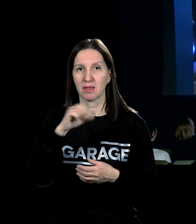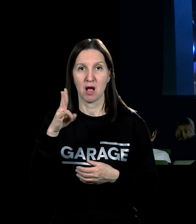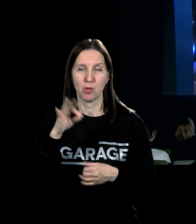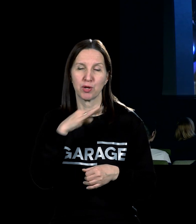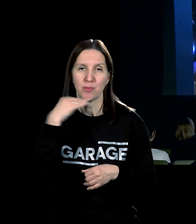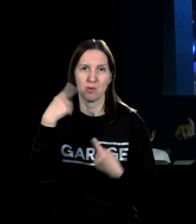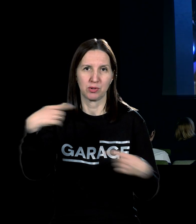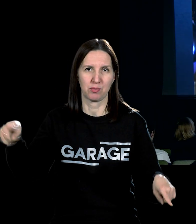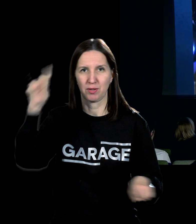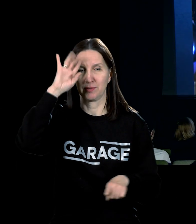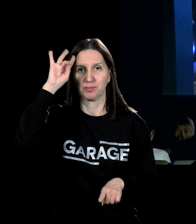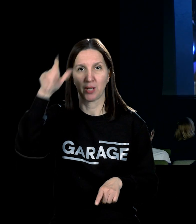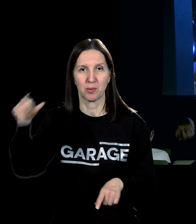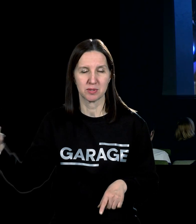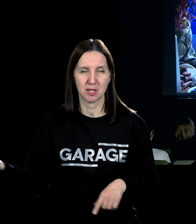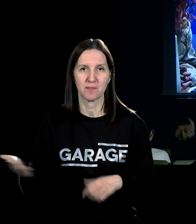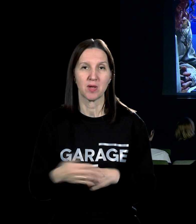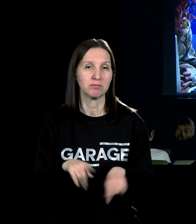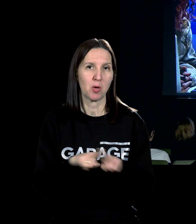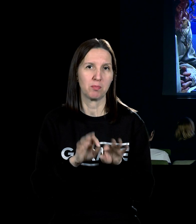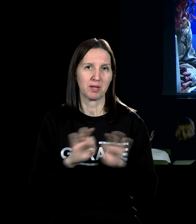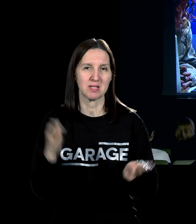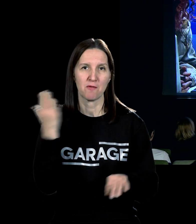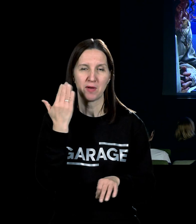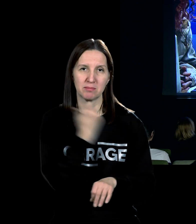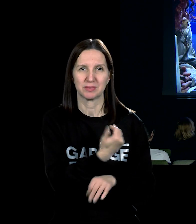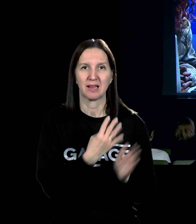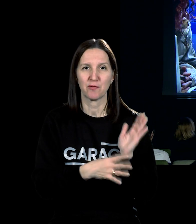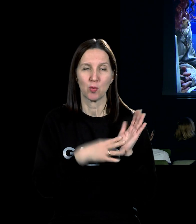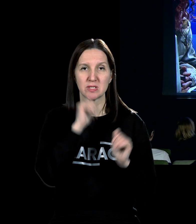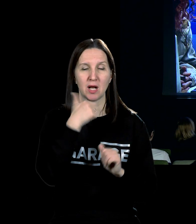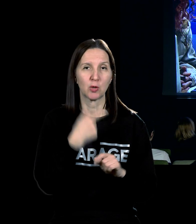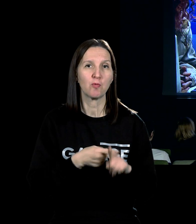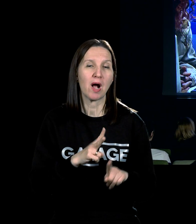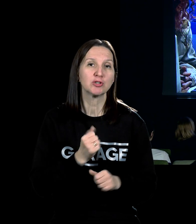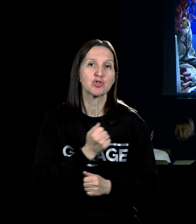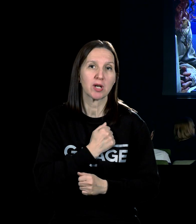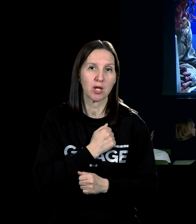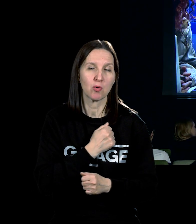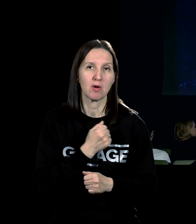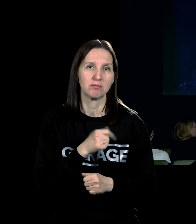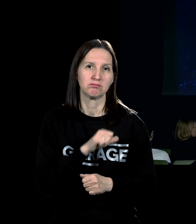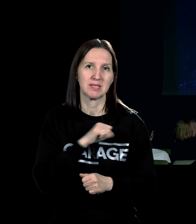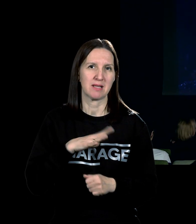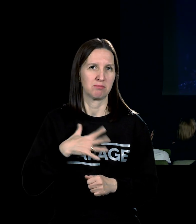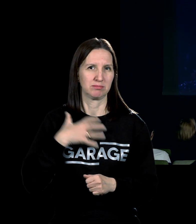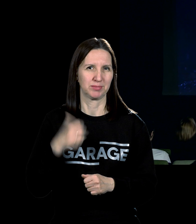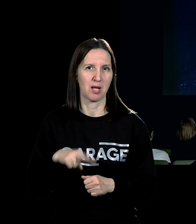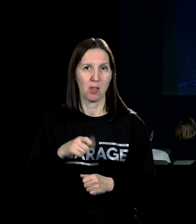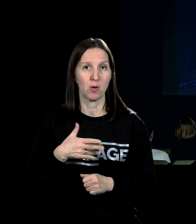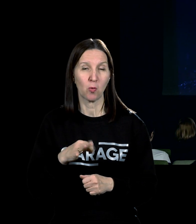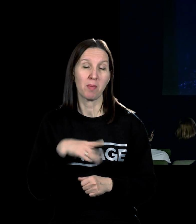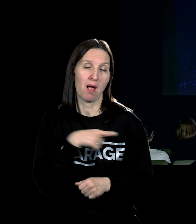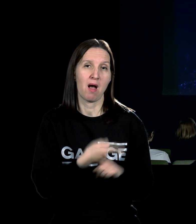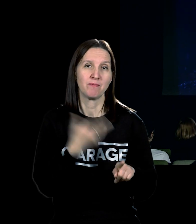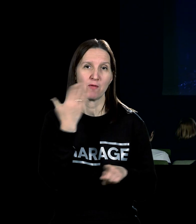Такой Уда Кир, там как бы такой прекрасный фильм 90-х годов, которым абсолютно, к сожалению, недоволен Лунга, что не мешает при этом